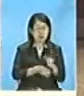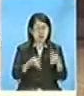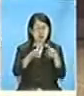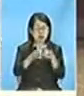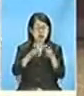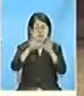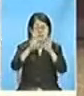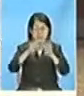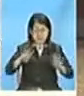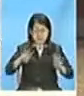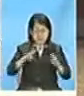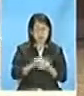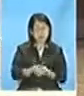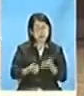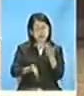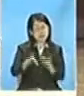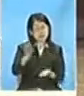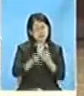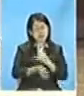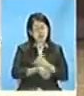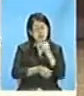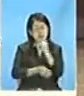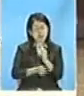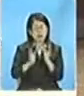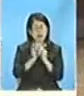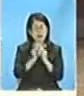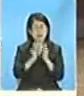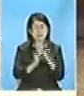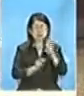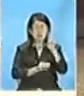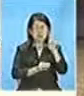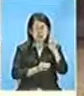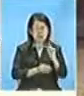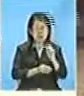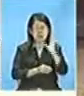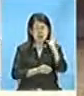หรือเวทีรัฐสภาโลกซึ่งการประสาน